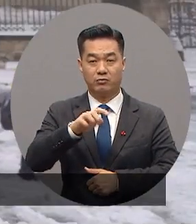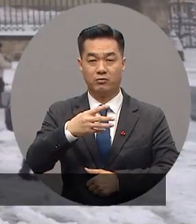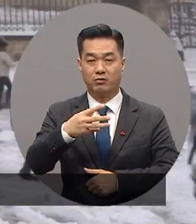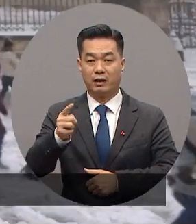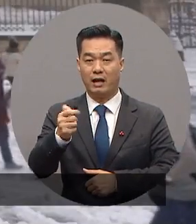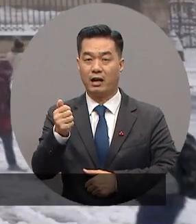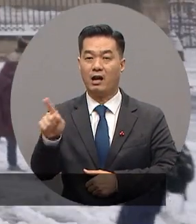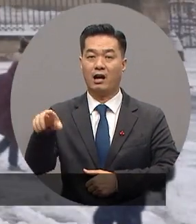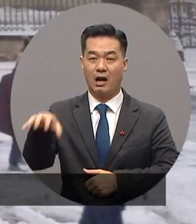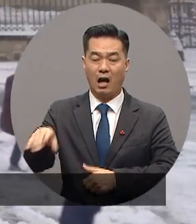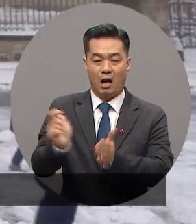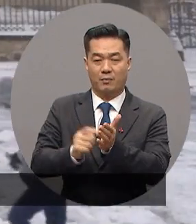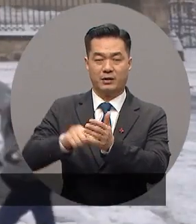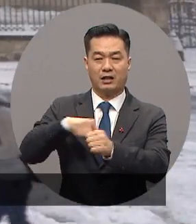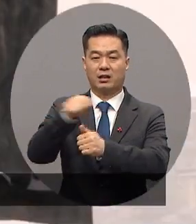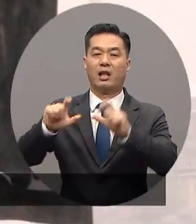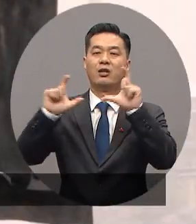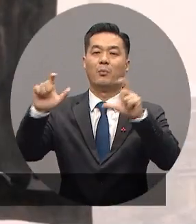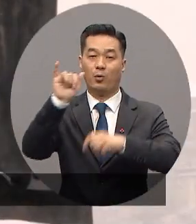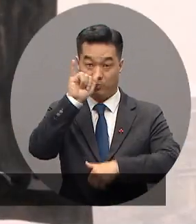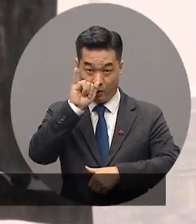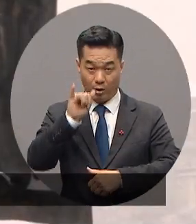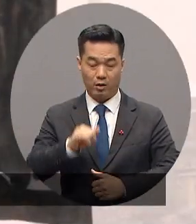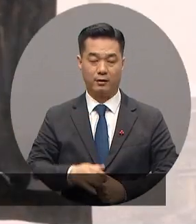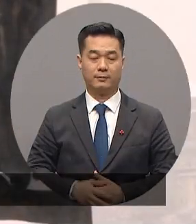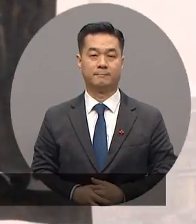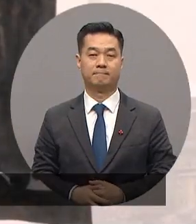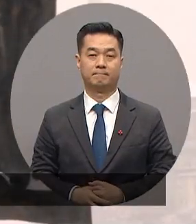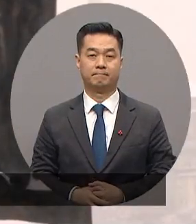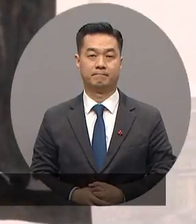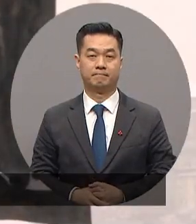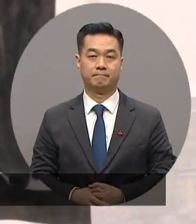프라하 지역 주변으로 비상사태가 선포되기도 했습니다. MBC 뉴스 김민욱입니다.